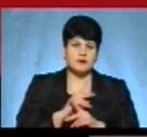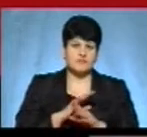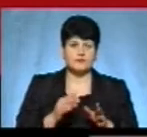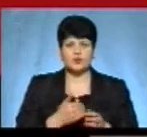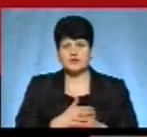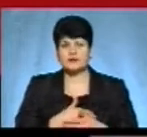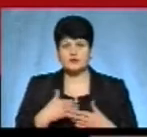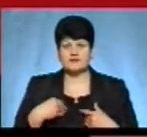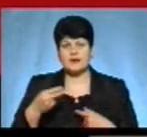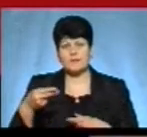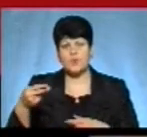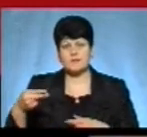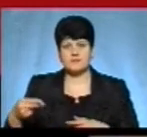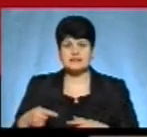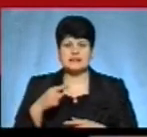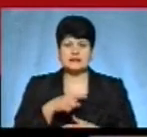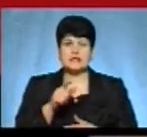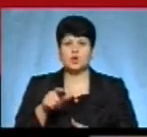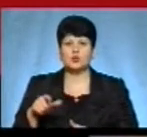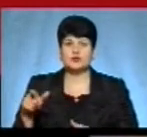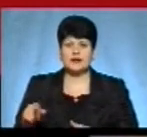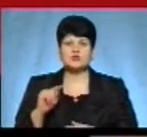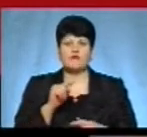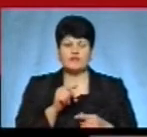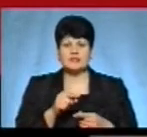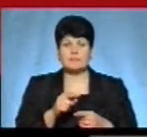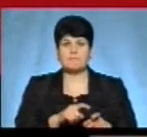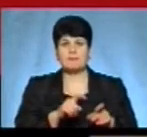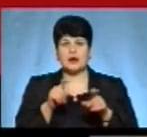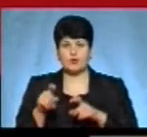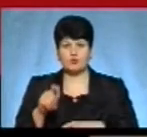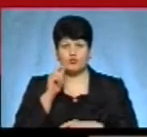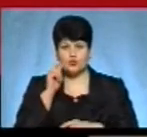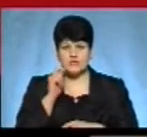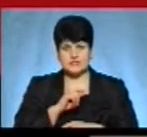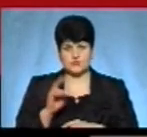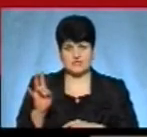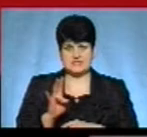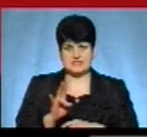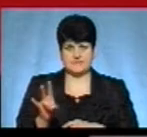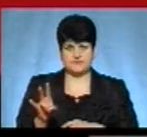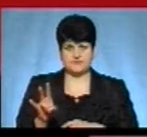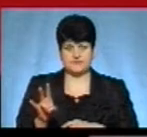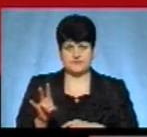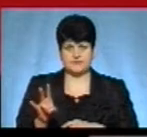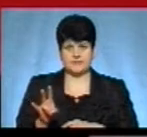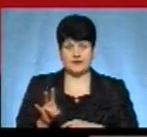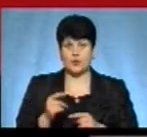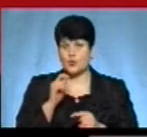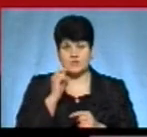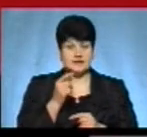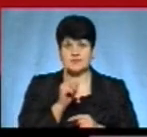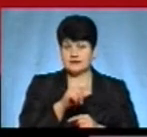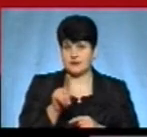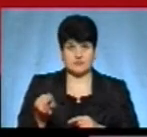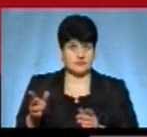хіли, вони попідписували тих людей, щоб вони переходили до української церкви. От то та українська і та українська, але